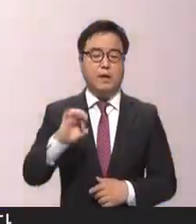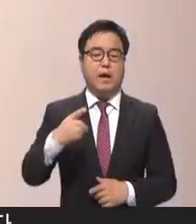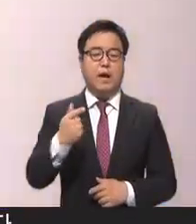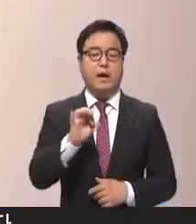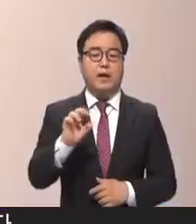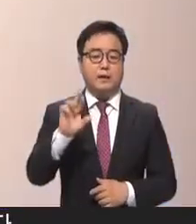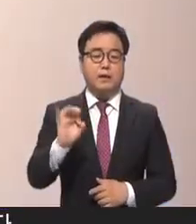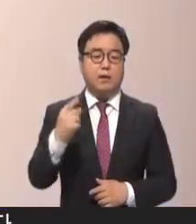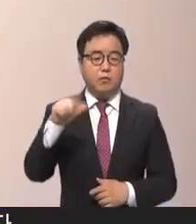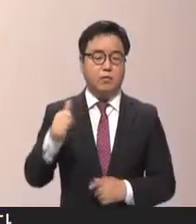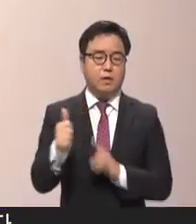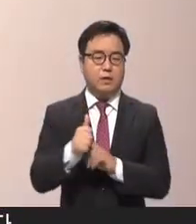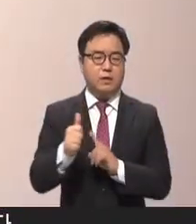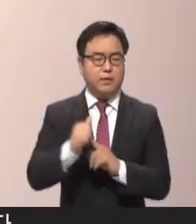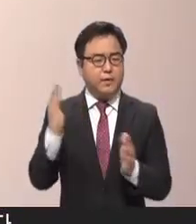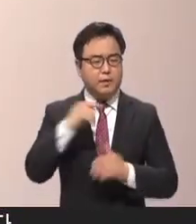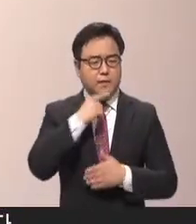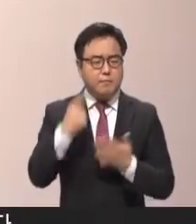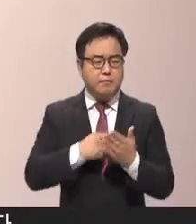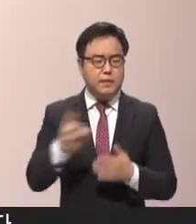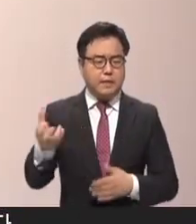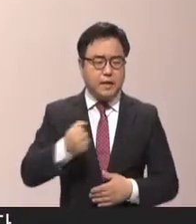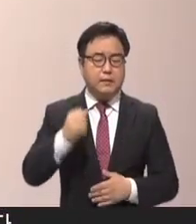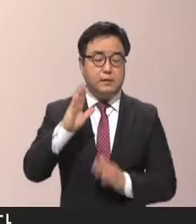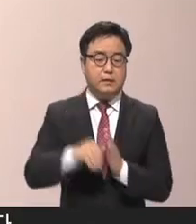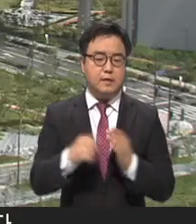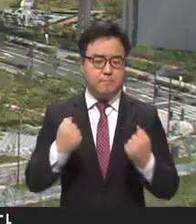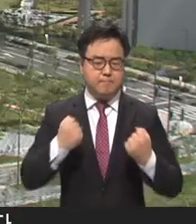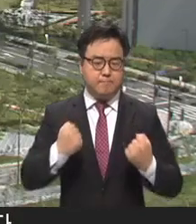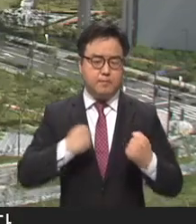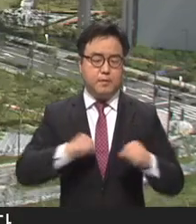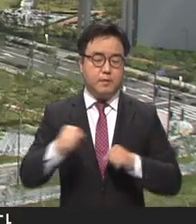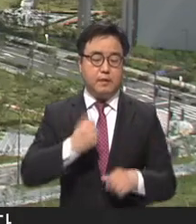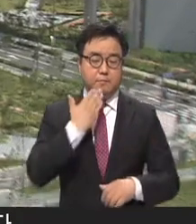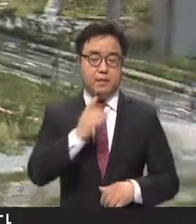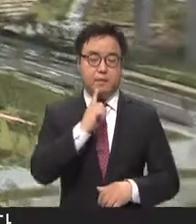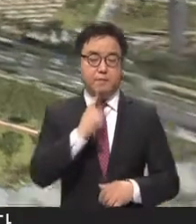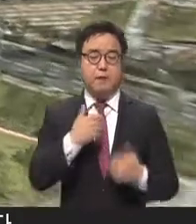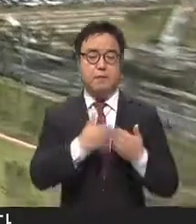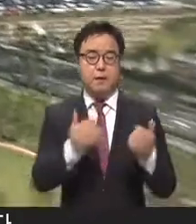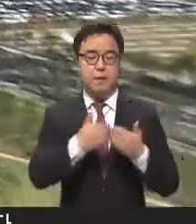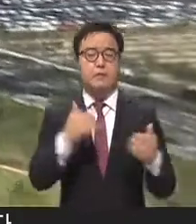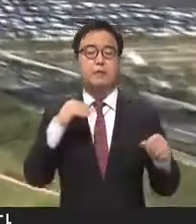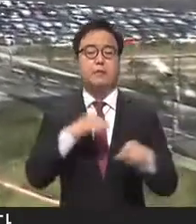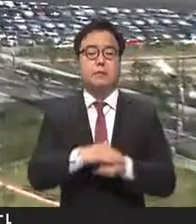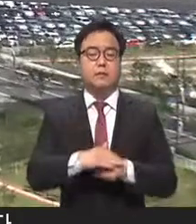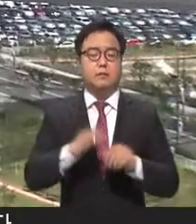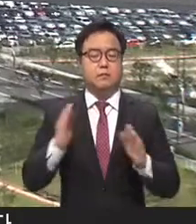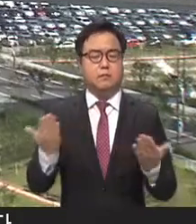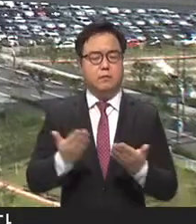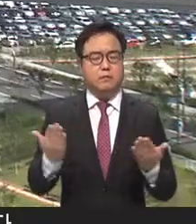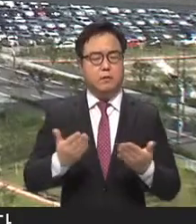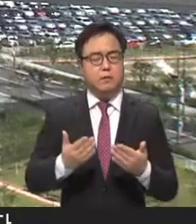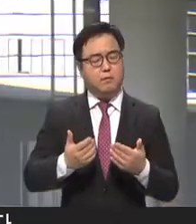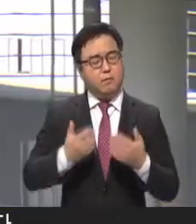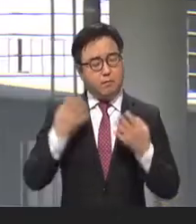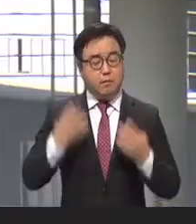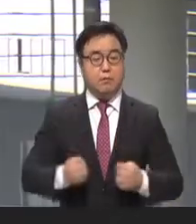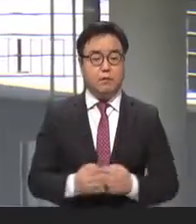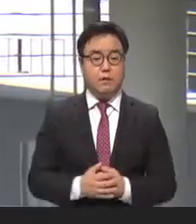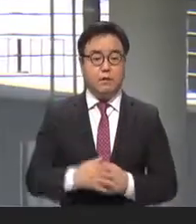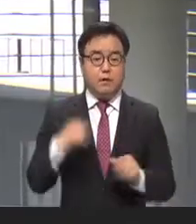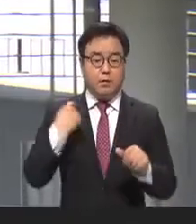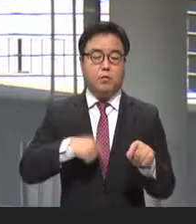빚이 있어야 파이팅도 생긴다는 취지의 발언으로 무리를 빚는 등 교육계 인사들의 막말 파동이 이르고 있습니다